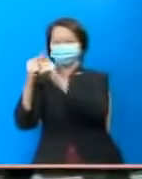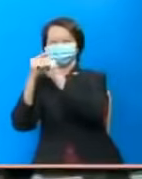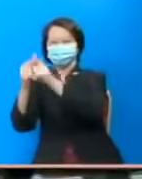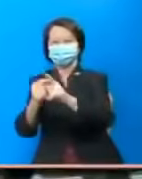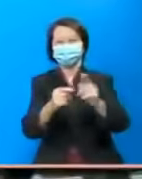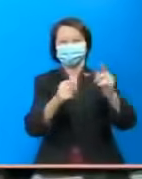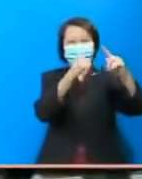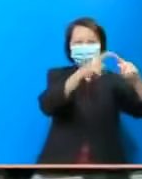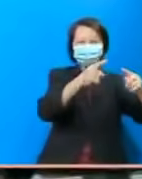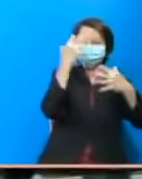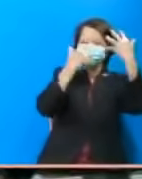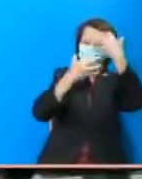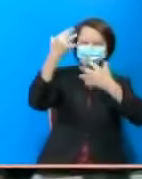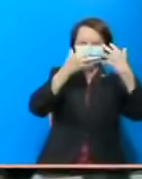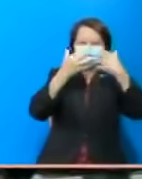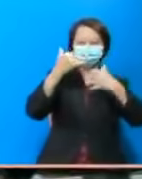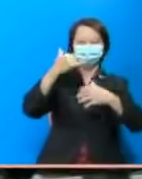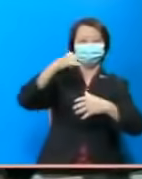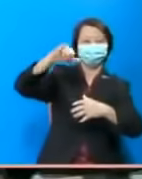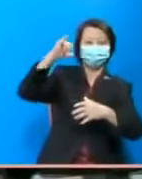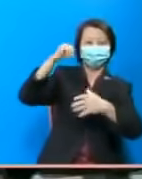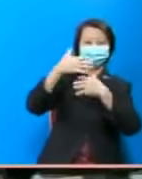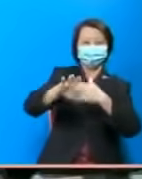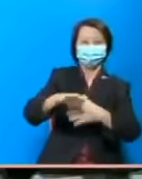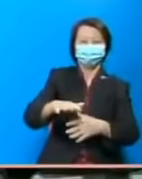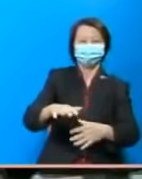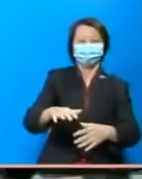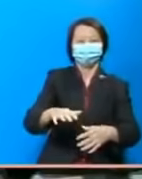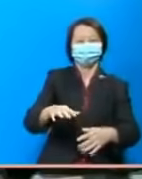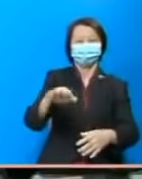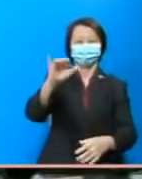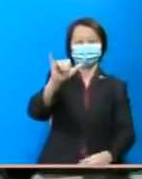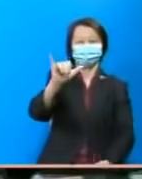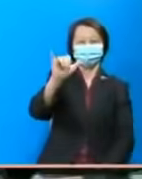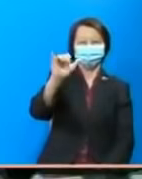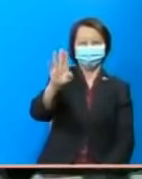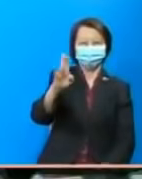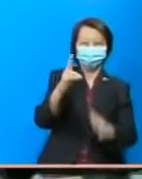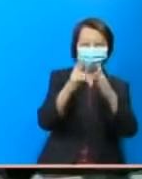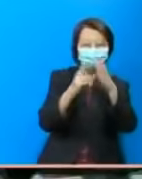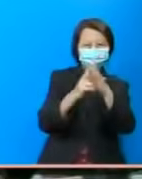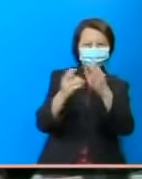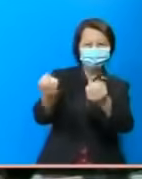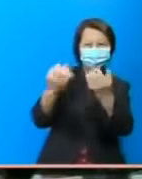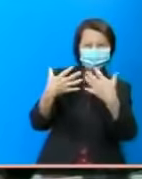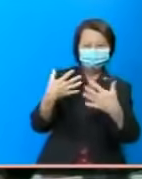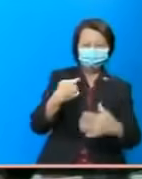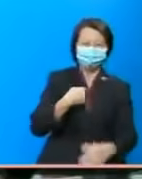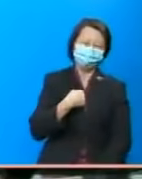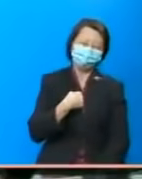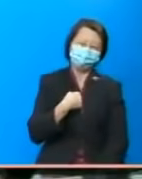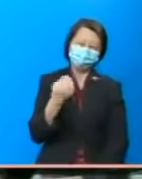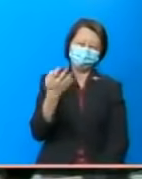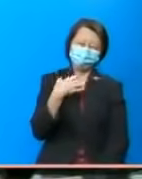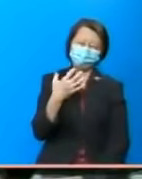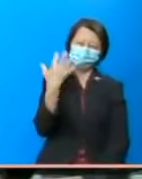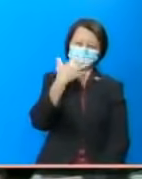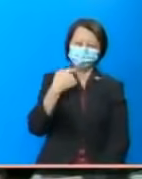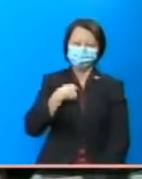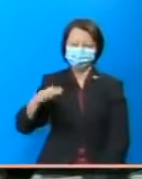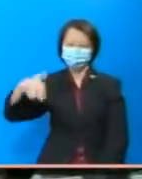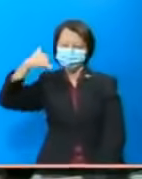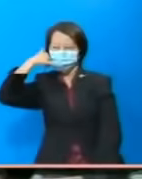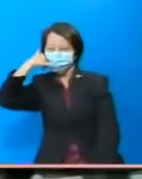Hai kemarin selepas diumumkan oleh yang pomade foto baru saya telah berhubung dengan nafas gua megang di pulau